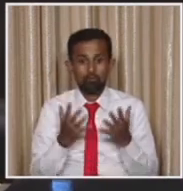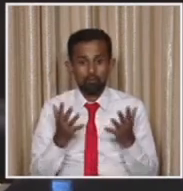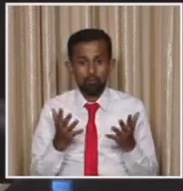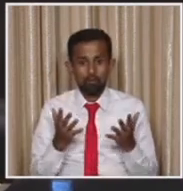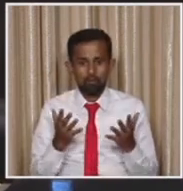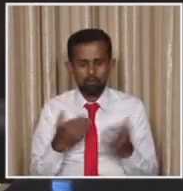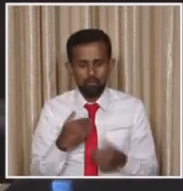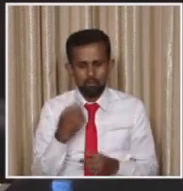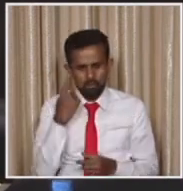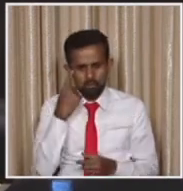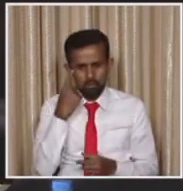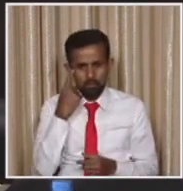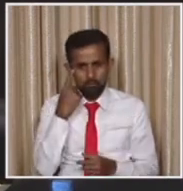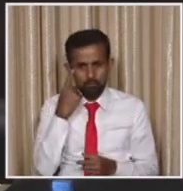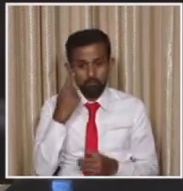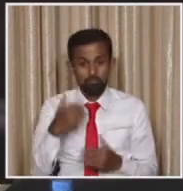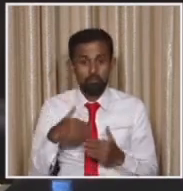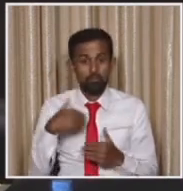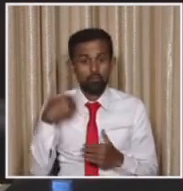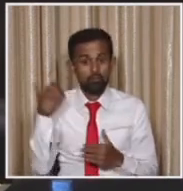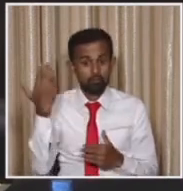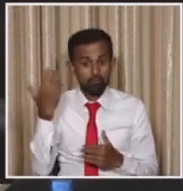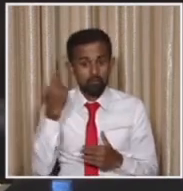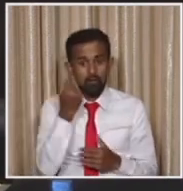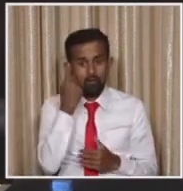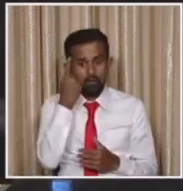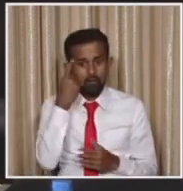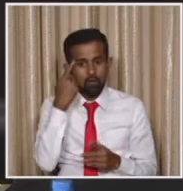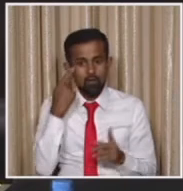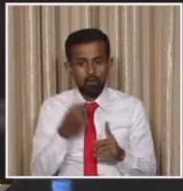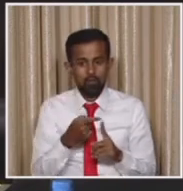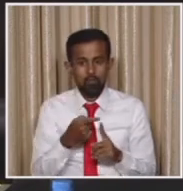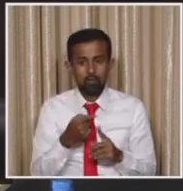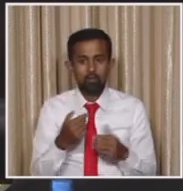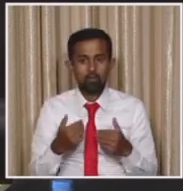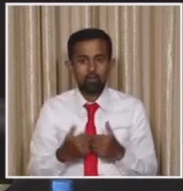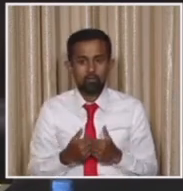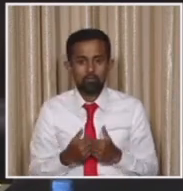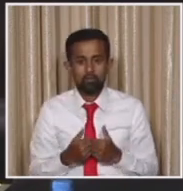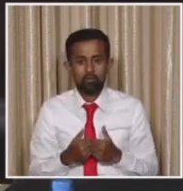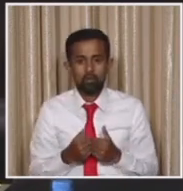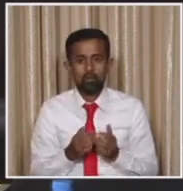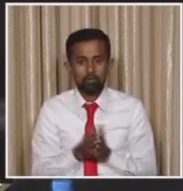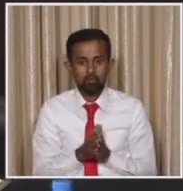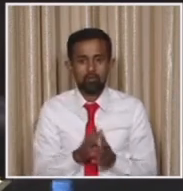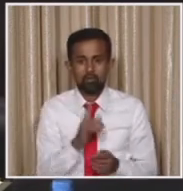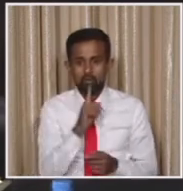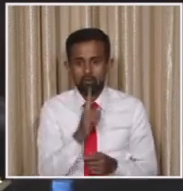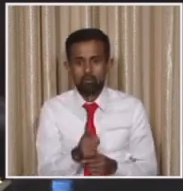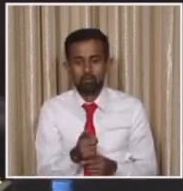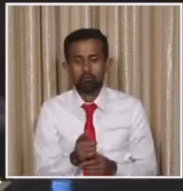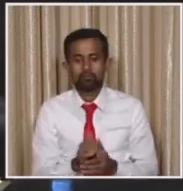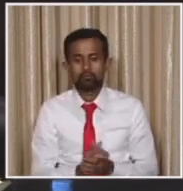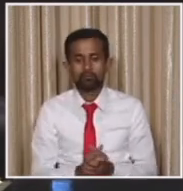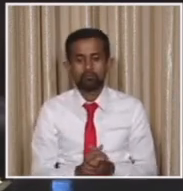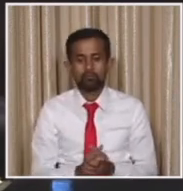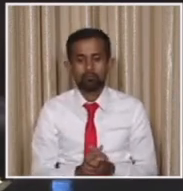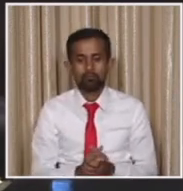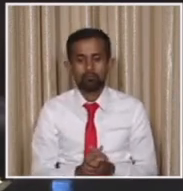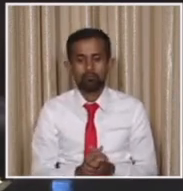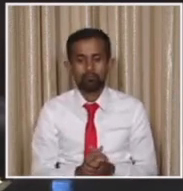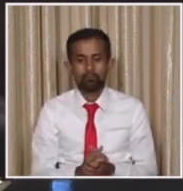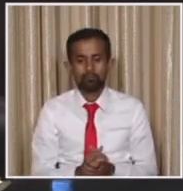මම හිතන්නේ එහා ගිය කාරණාවක් සම්බන්ධයෙන් අපි අපේ අවධානය යොමු කරන්න ඕනේ. ඒ